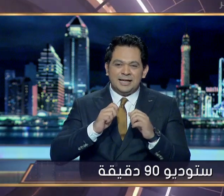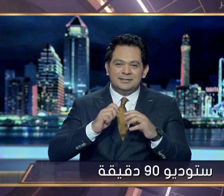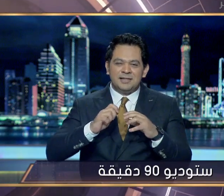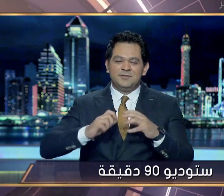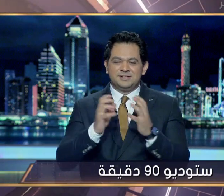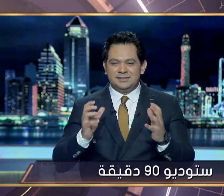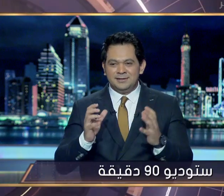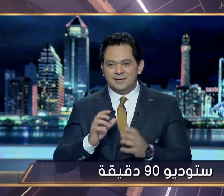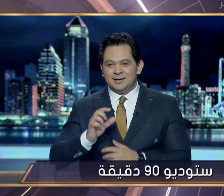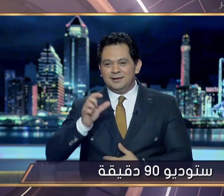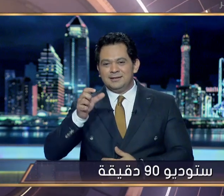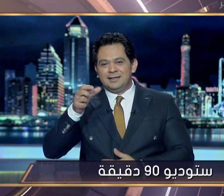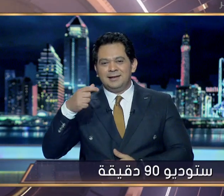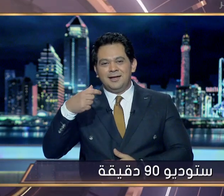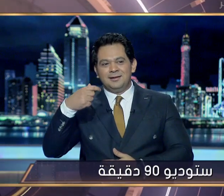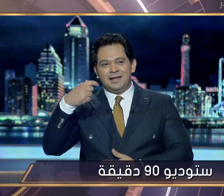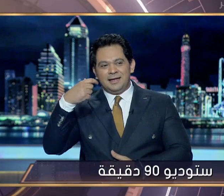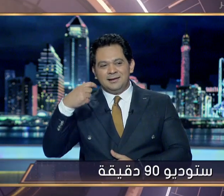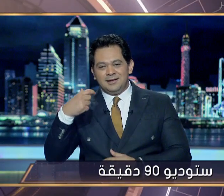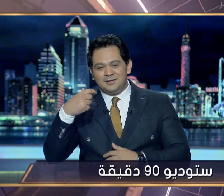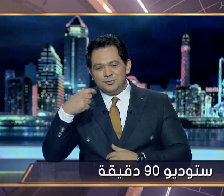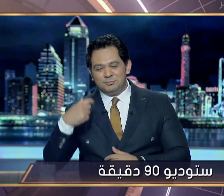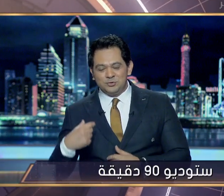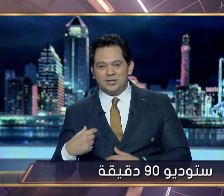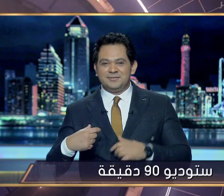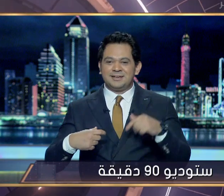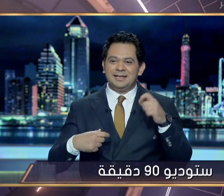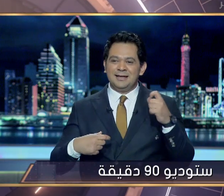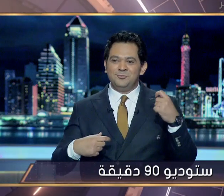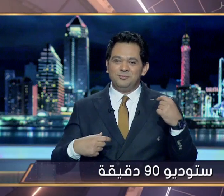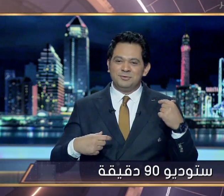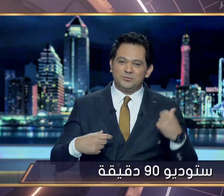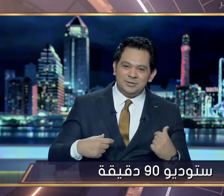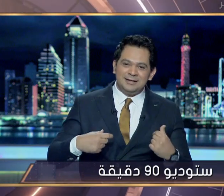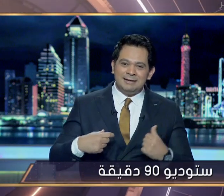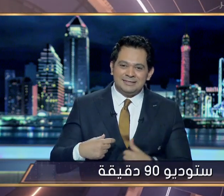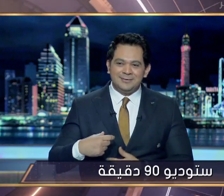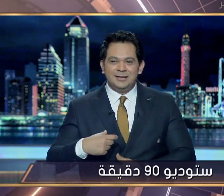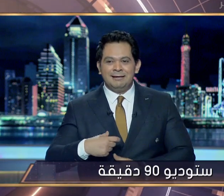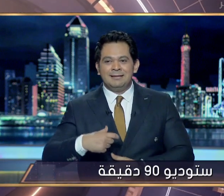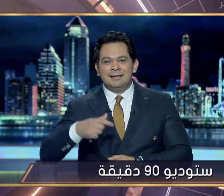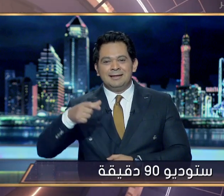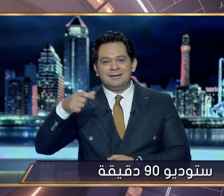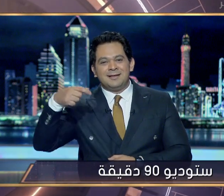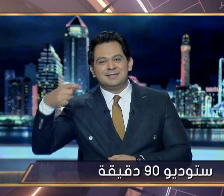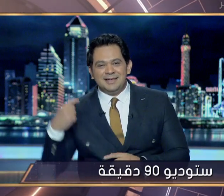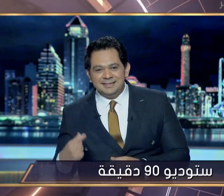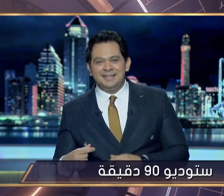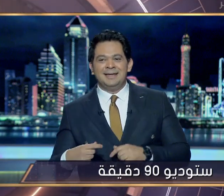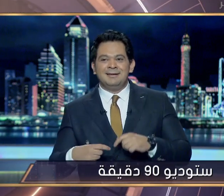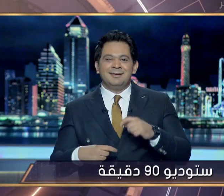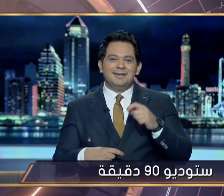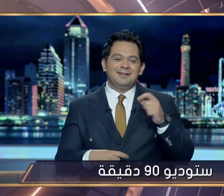عن الدايفيرسيتي، اللي يطلع الرجل من أصول أفريقية جنبه من أصول أسيوية، رقصة